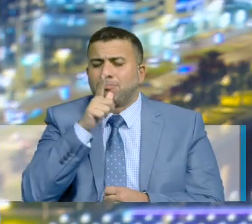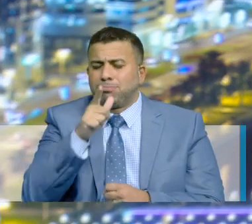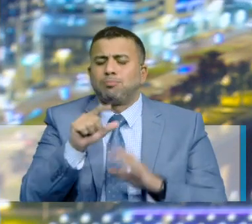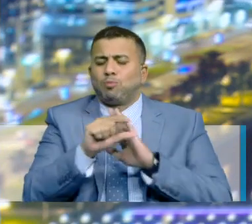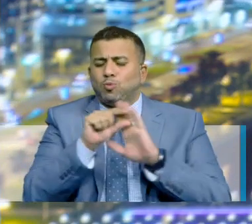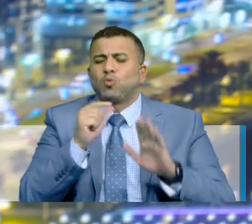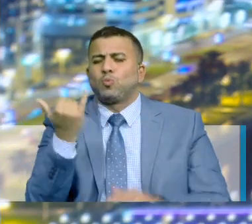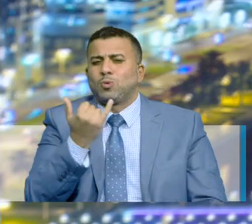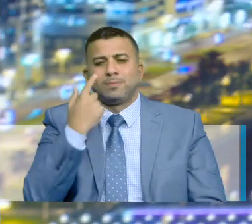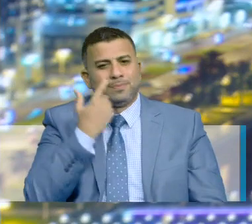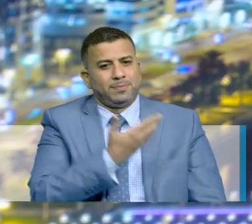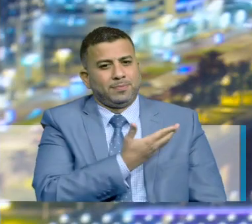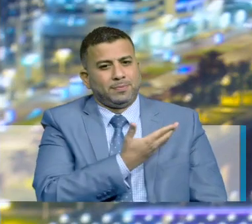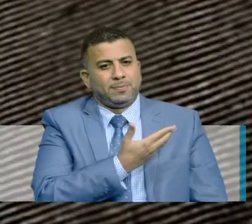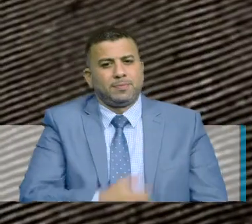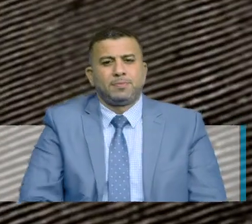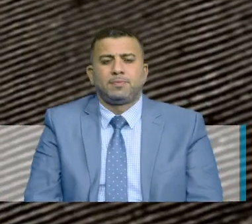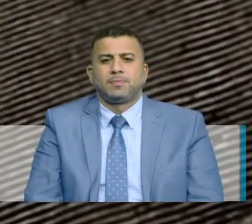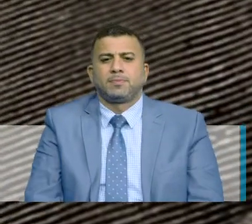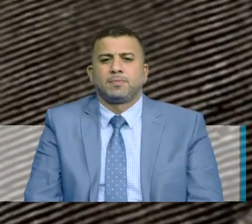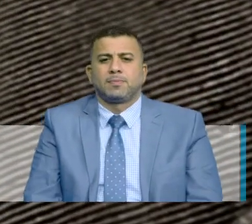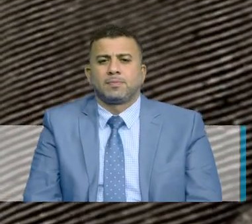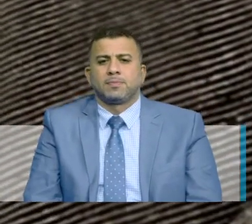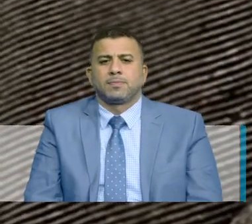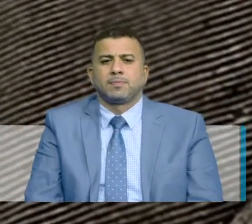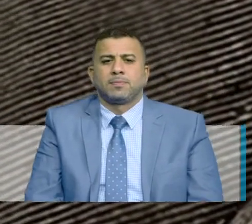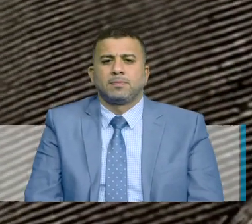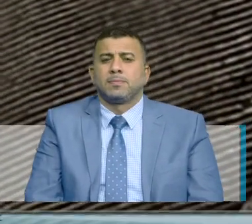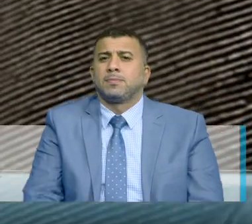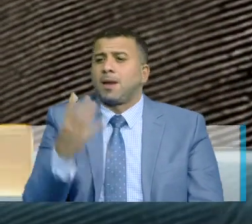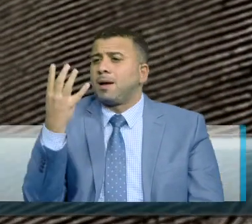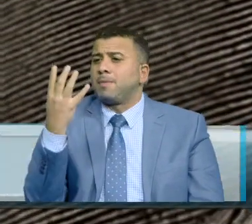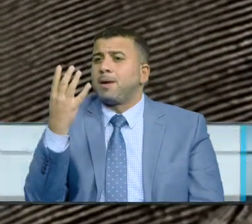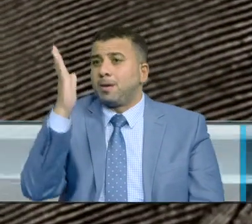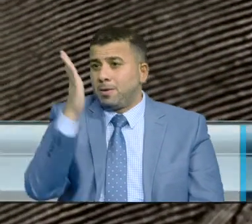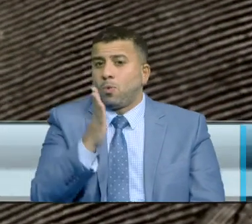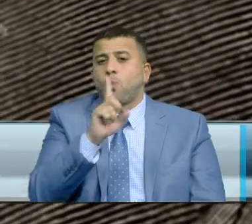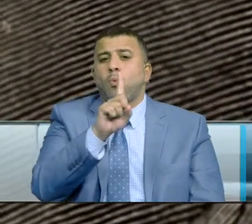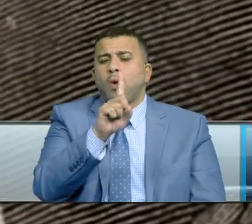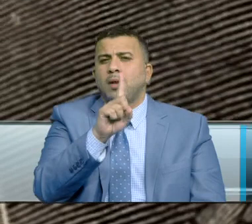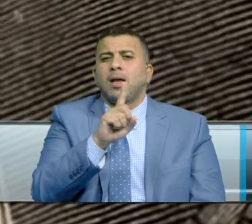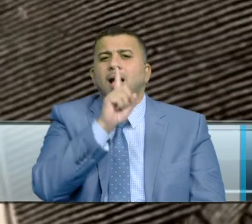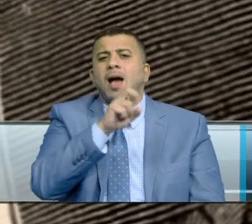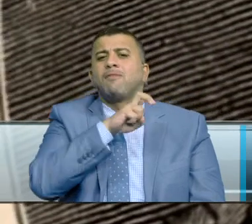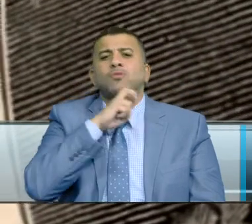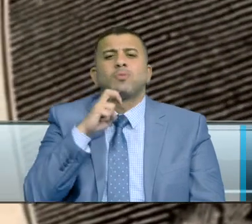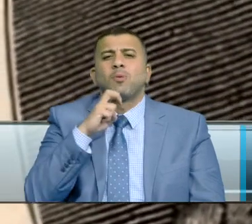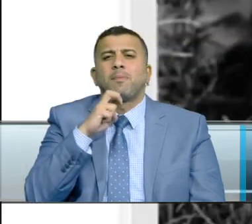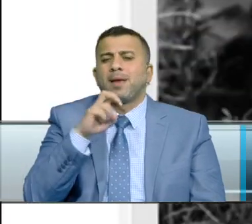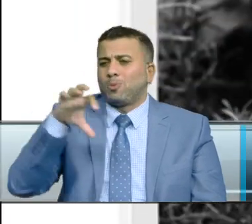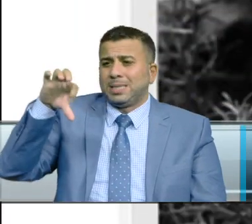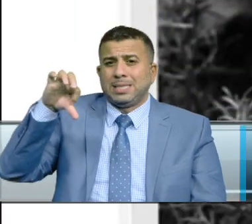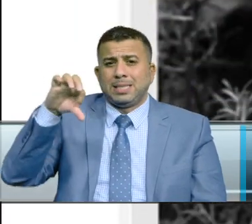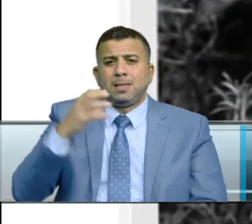الشارقه بهذا الصدر في الرابع من يناير عام 1809